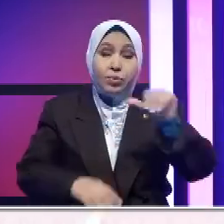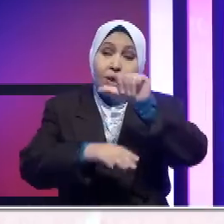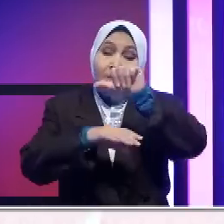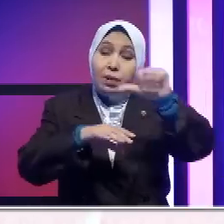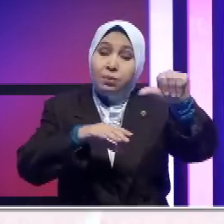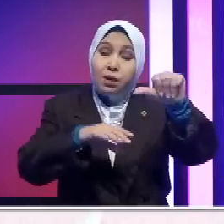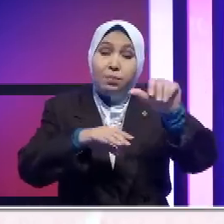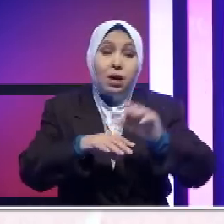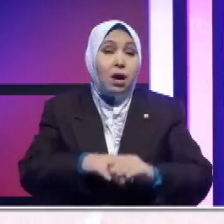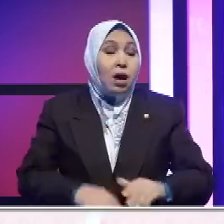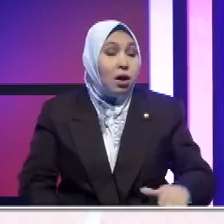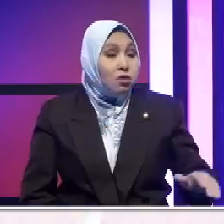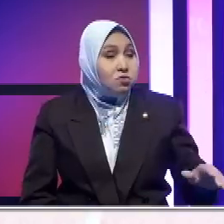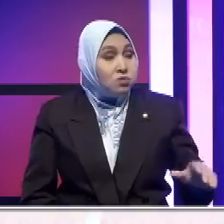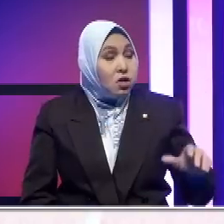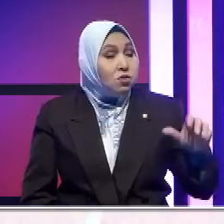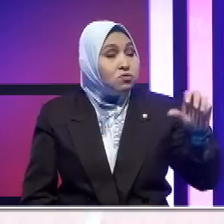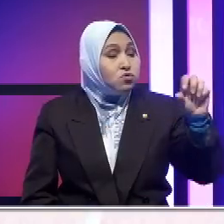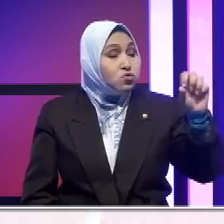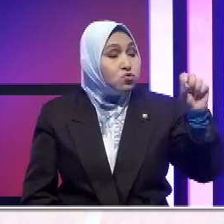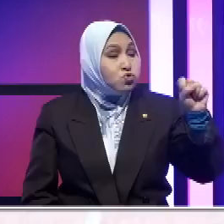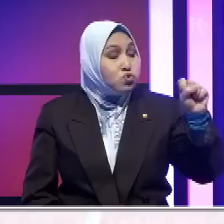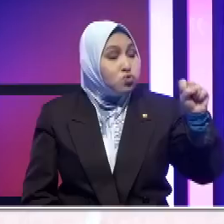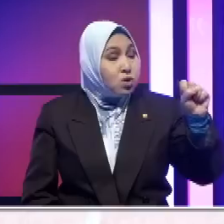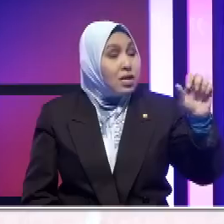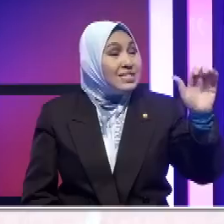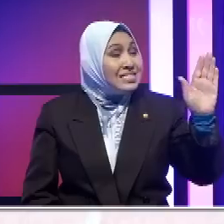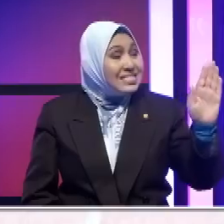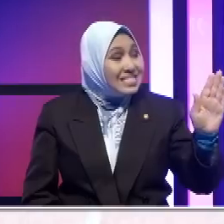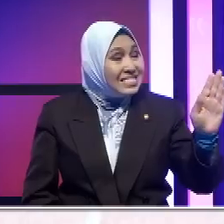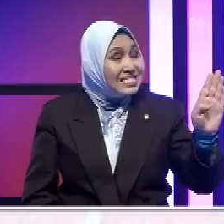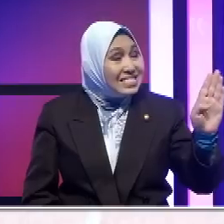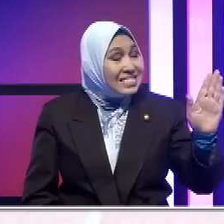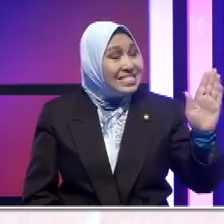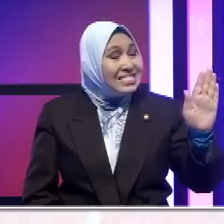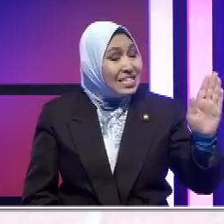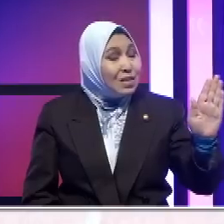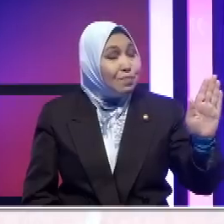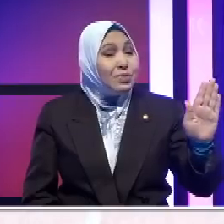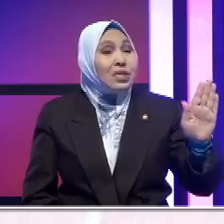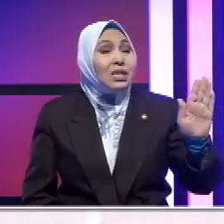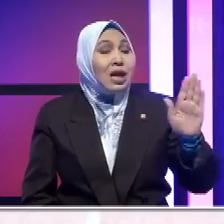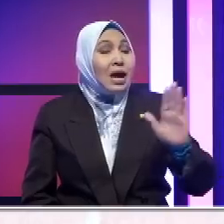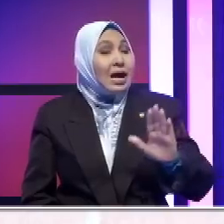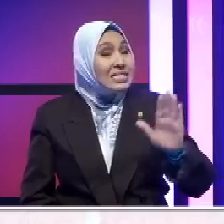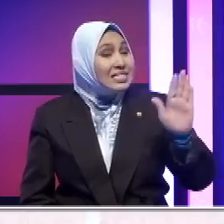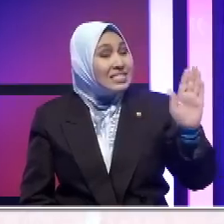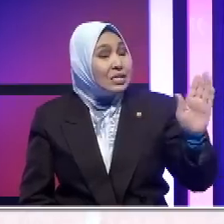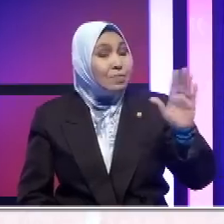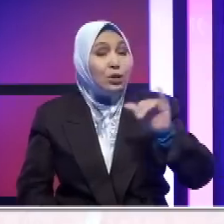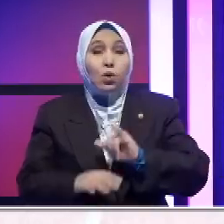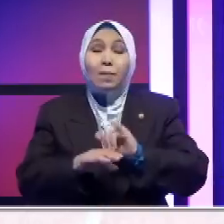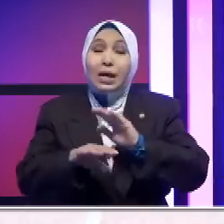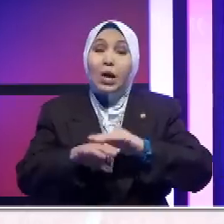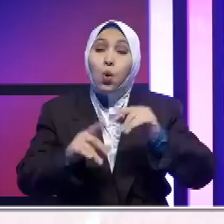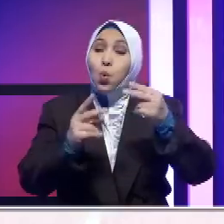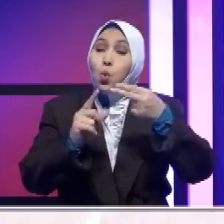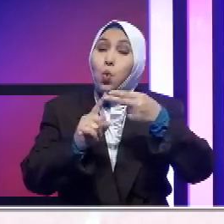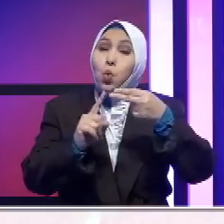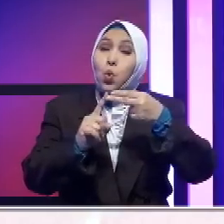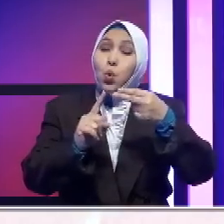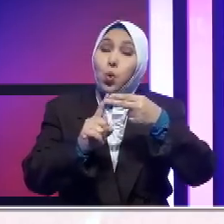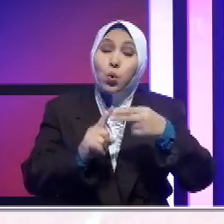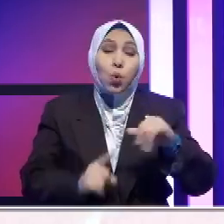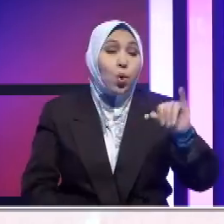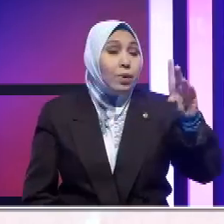Qai yusibukum sadiqai yusibukum dengan iyakusa. Pada huruf idgham yang bermula dengan baris